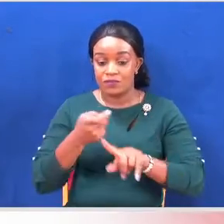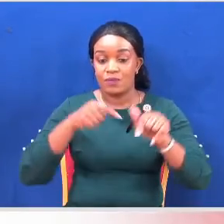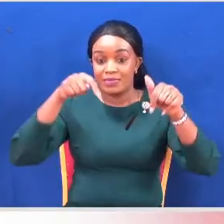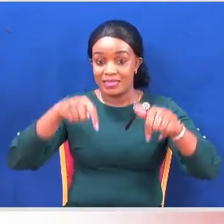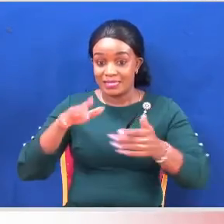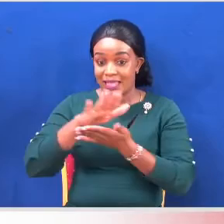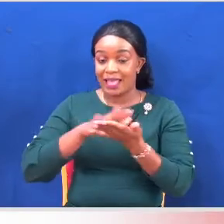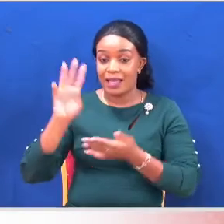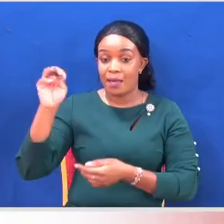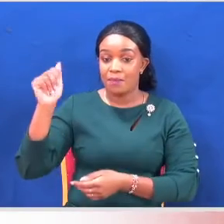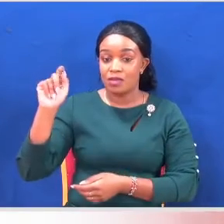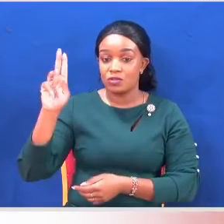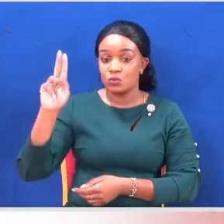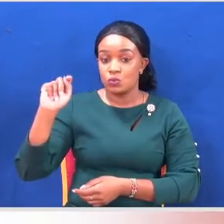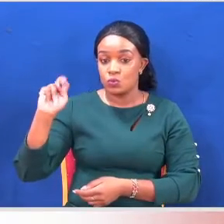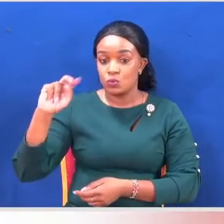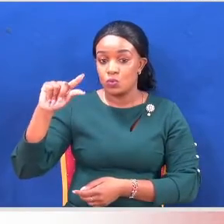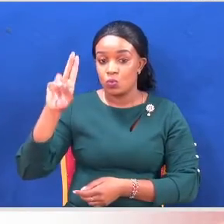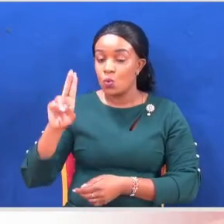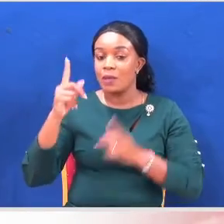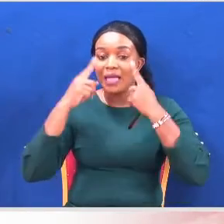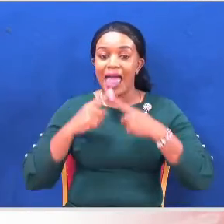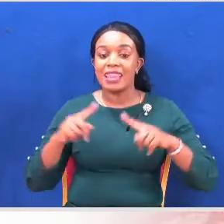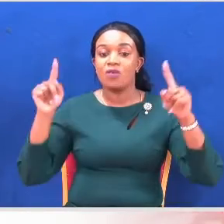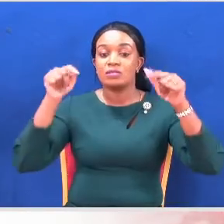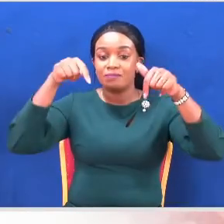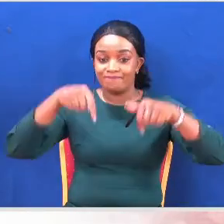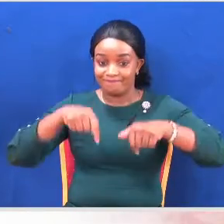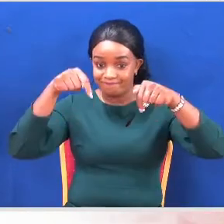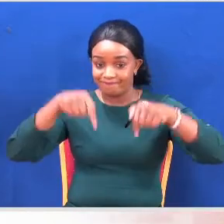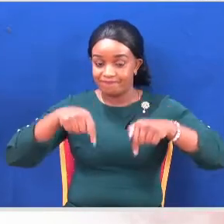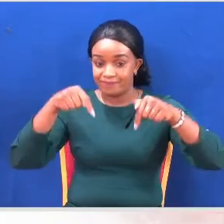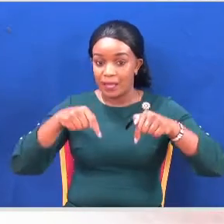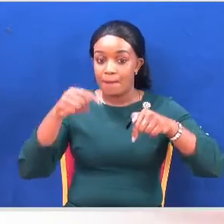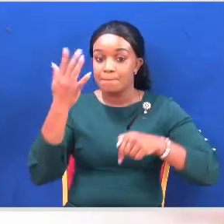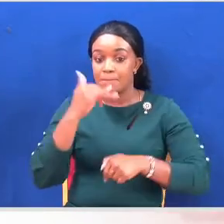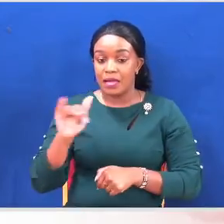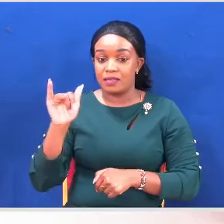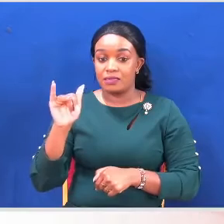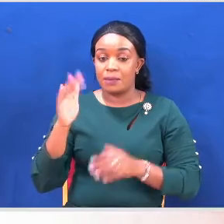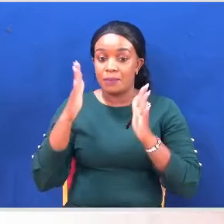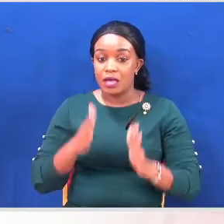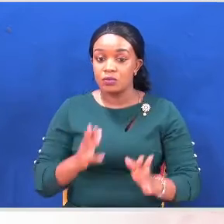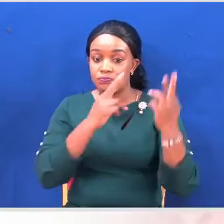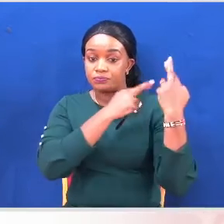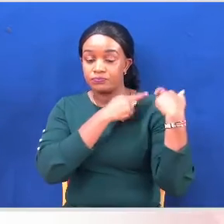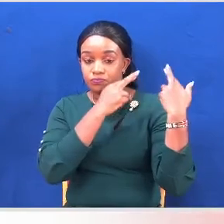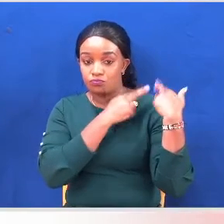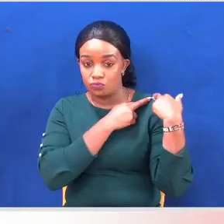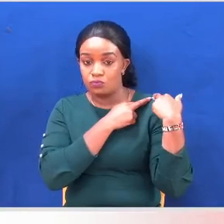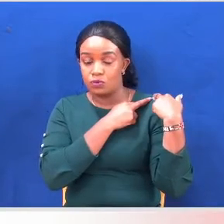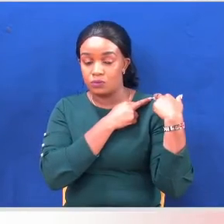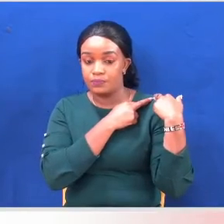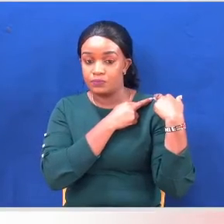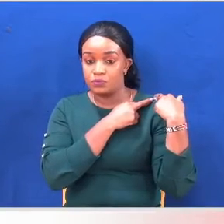eneo la Matungu atakuwa akitangaziwa papa hapa na afisa mkuu anayesimamia uchaguzi mdogo hapa kutoka tume